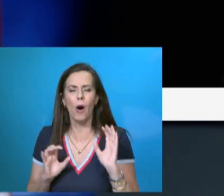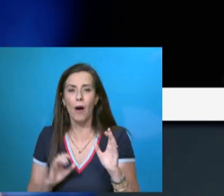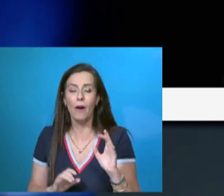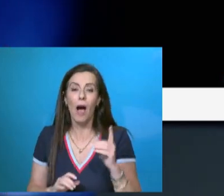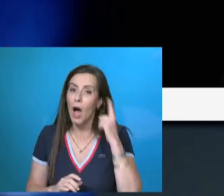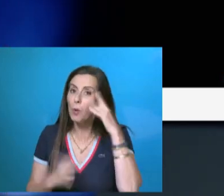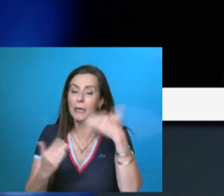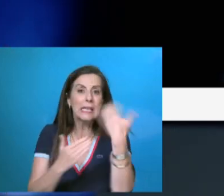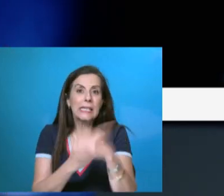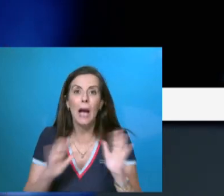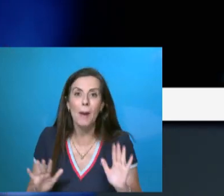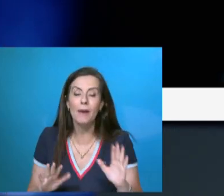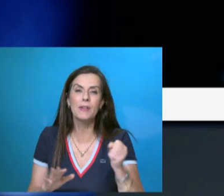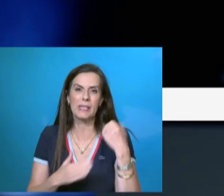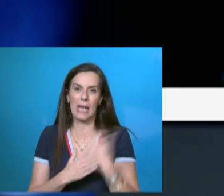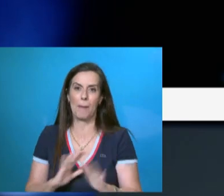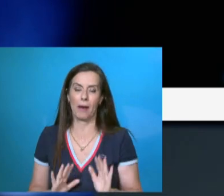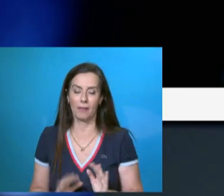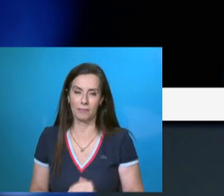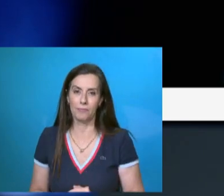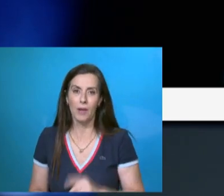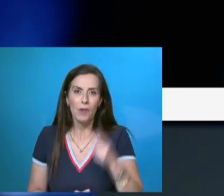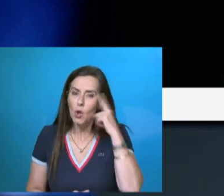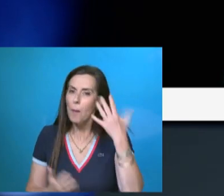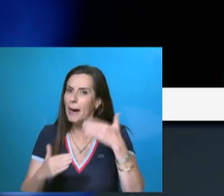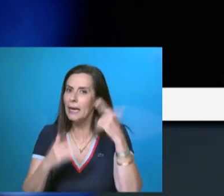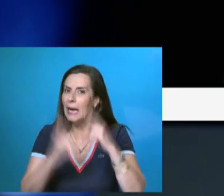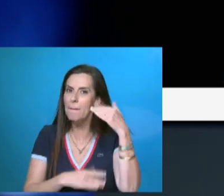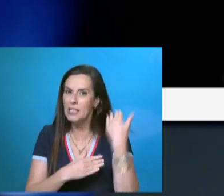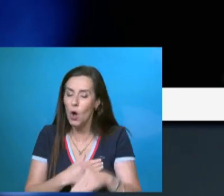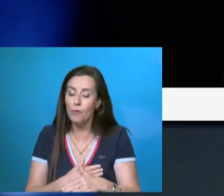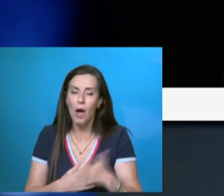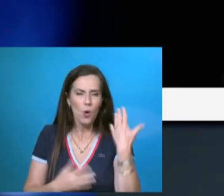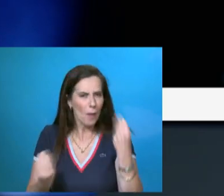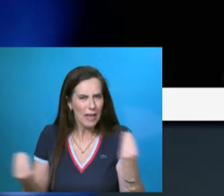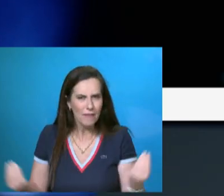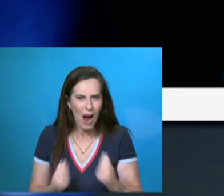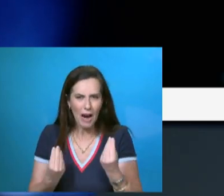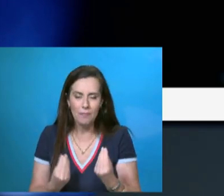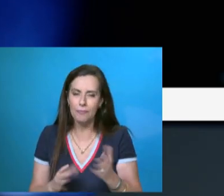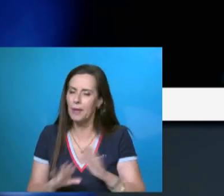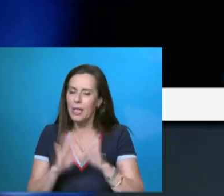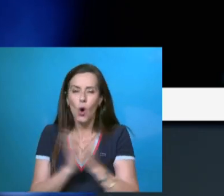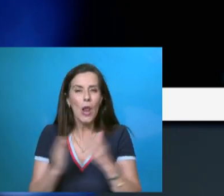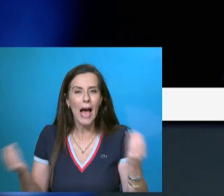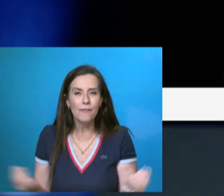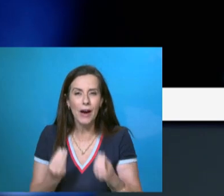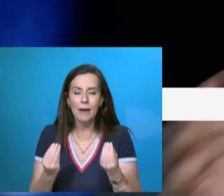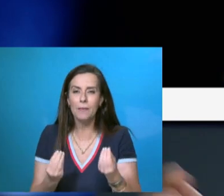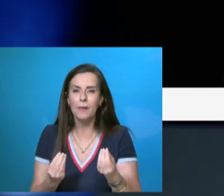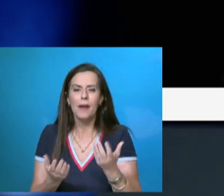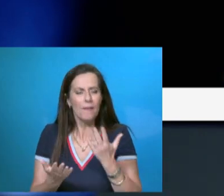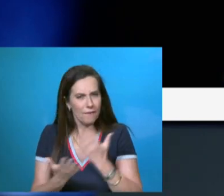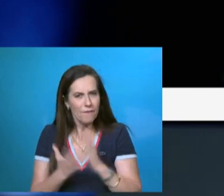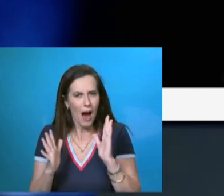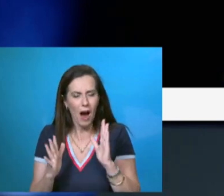תיגמר, ואם היא תיגמר. ואתה לא יודע מה יהיה הסוף. היו הרבה רגעים, תראי, את כל הדברים, בעצם אנחנו כבר די סיכמנו, כבר בחנוכה